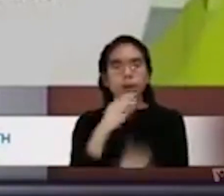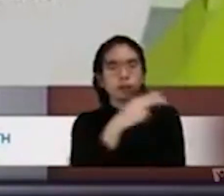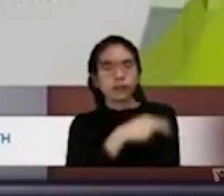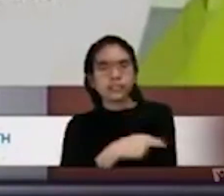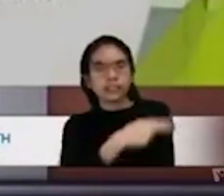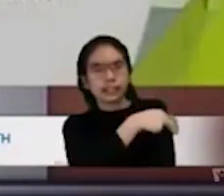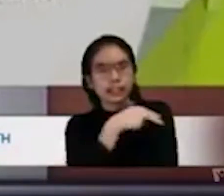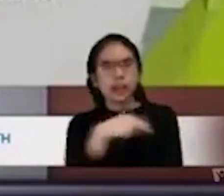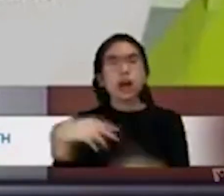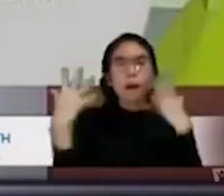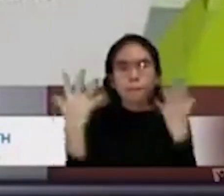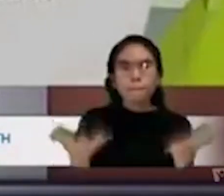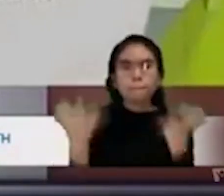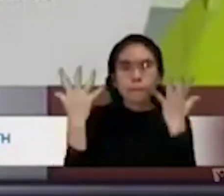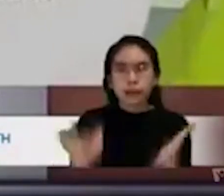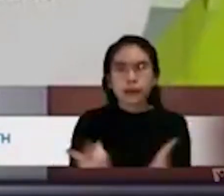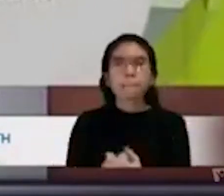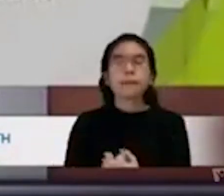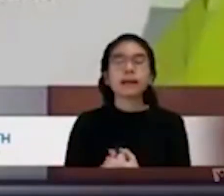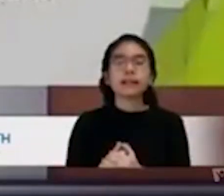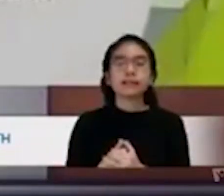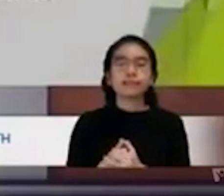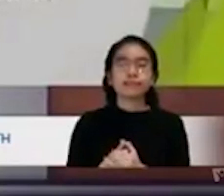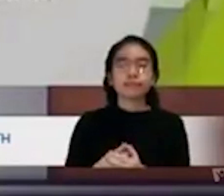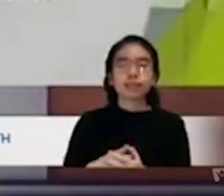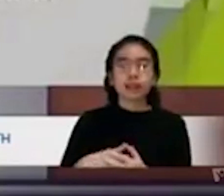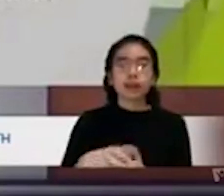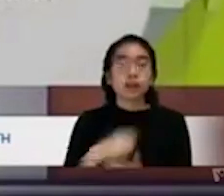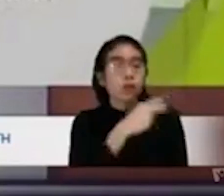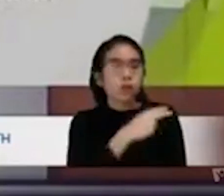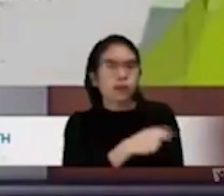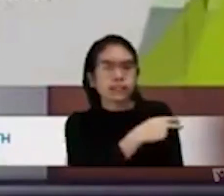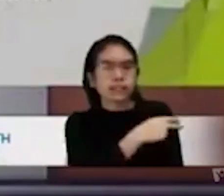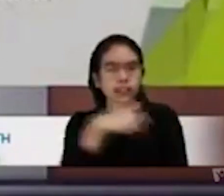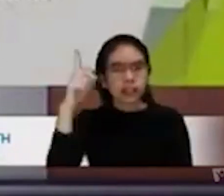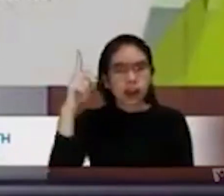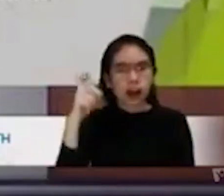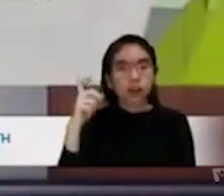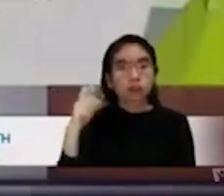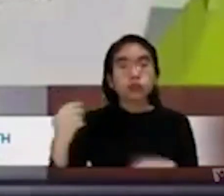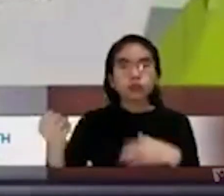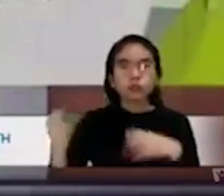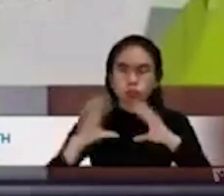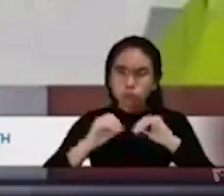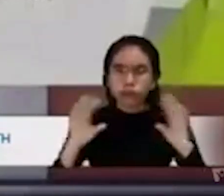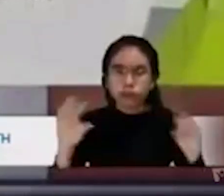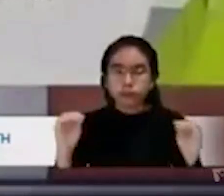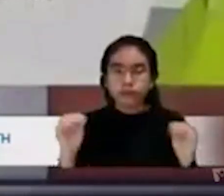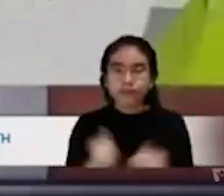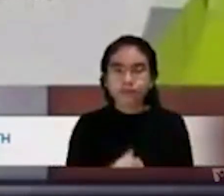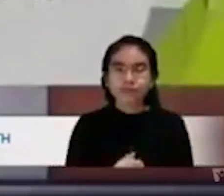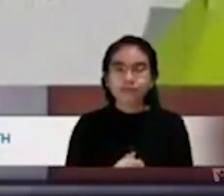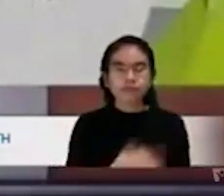1, setelah Yesus, ini tentang Yesus menyembuhkan seorang yang sakit kusta. Setelah Yesus turun dari bukit, orang